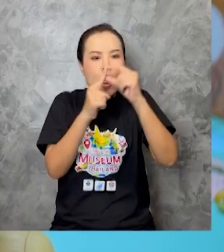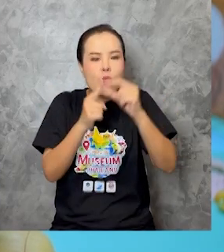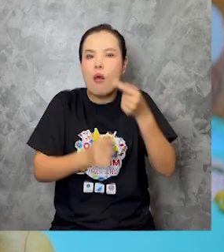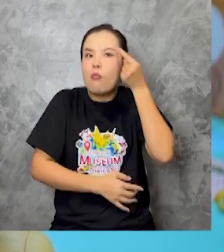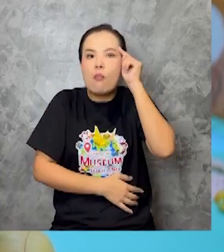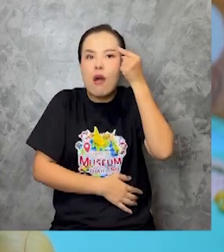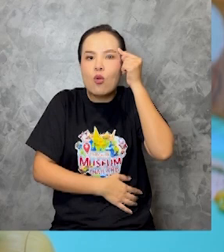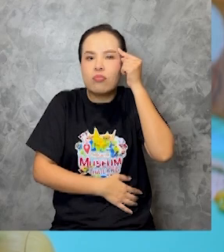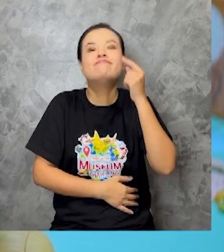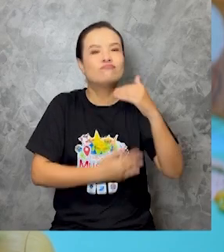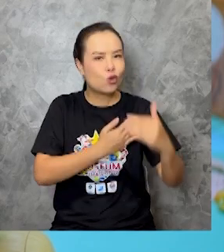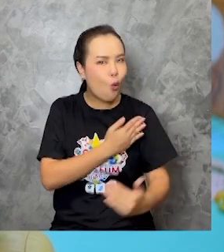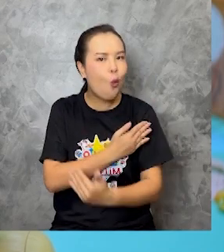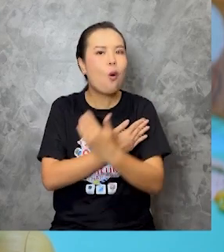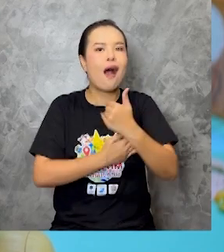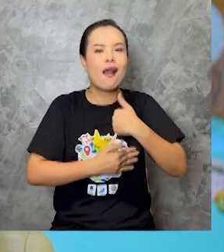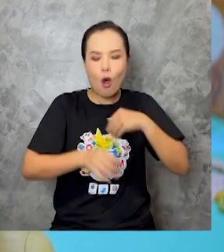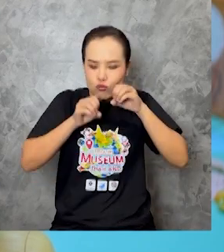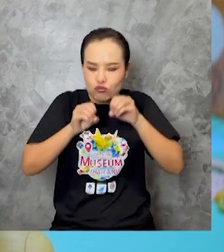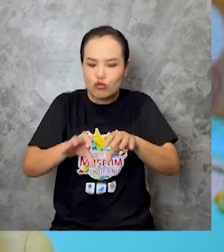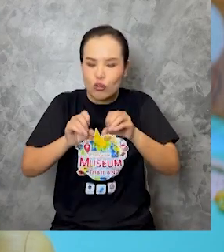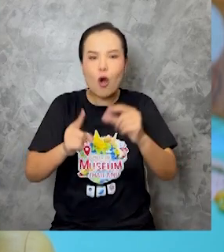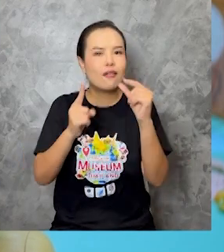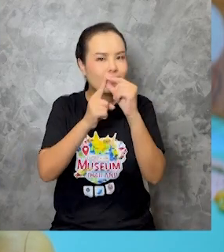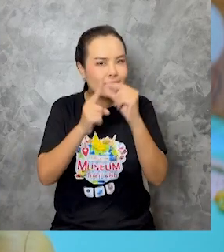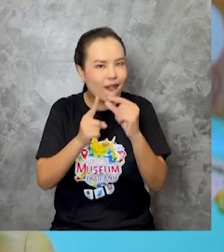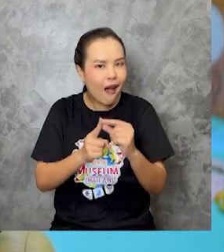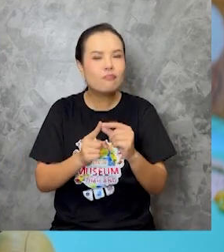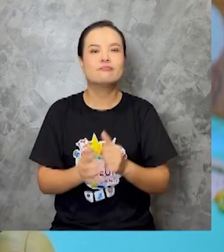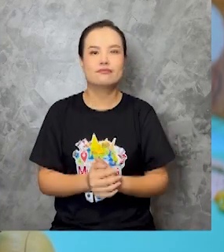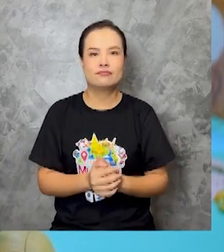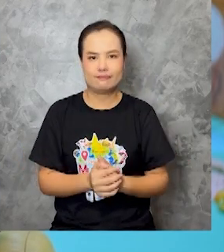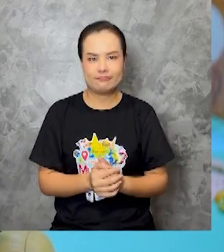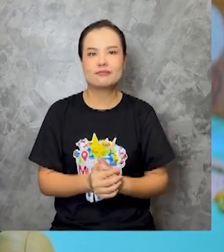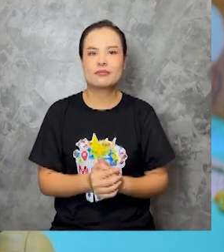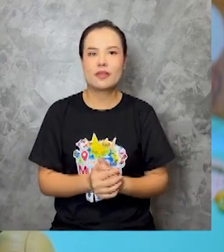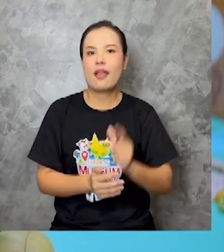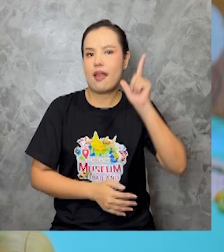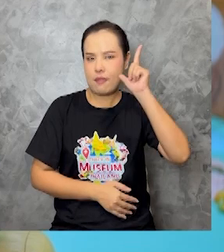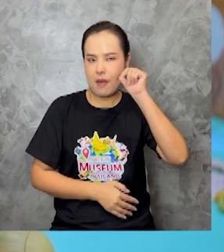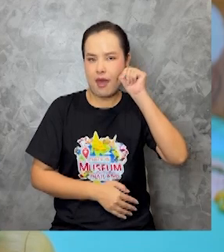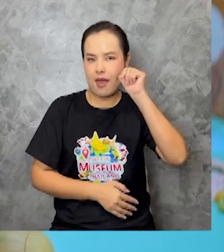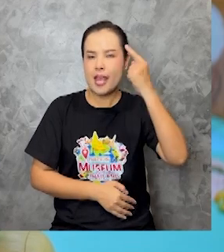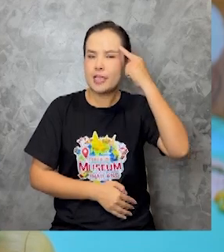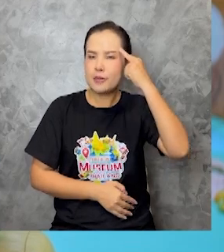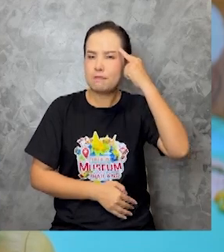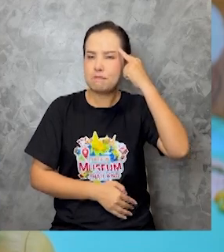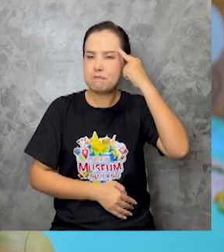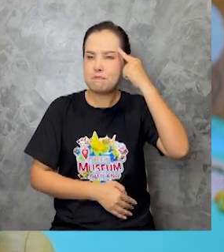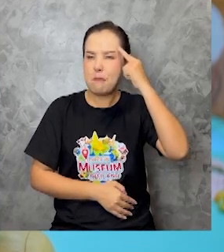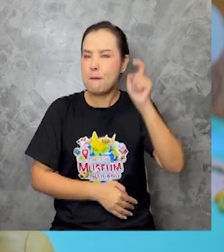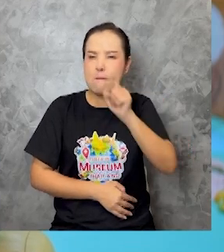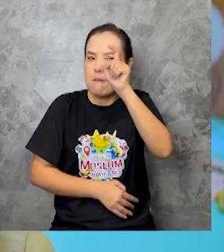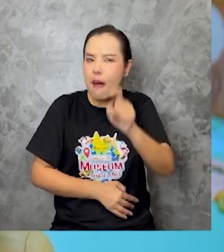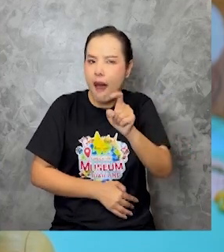ไม่รู้ก็จะเป็นโอกาสที่เราจะได้สอนคำศัพท์ที่มันเพิ่มมากขึ้นหรือแม่สามารถที่จะตั้งปัญหาสร้างปัญ